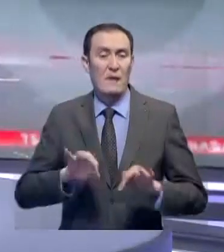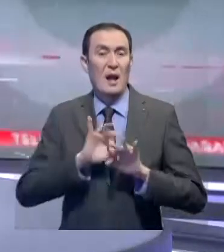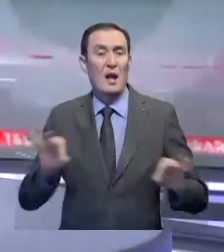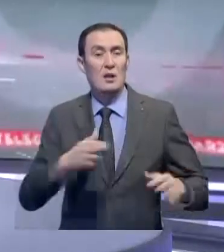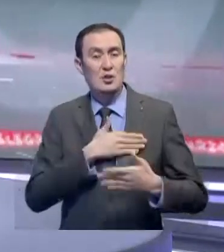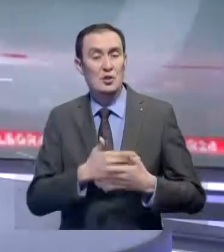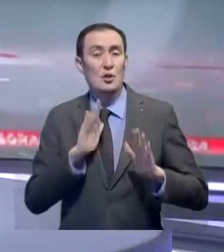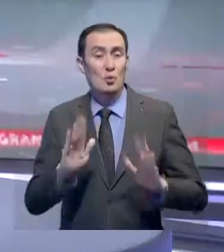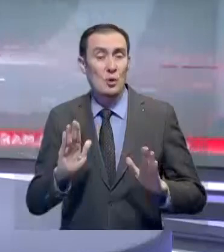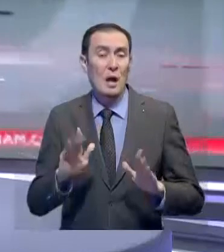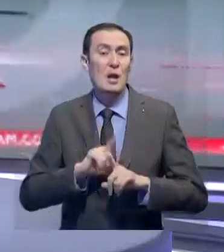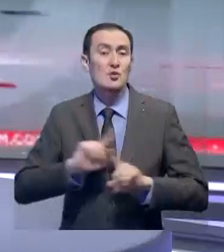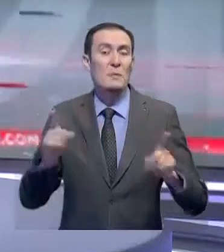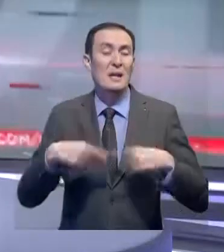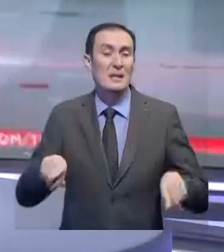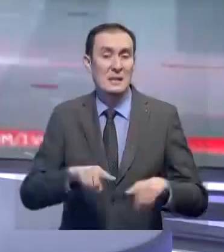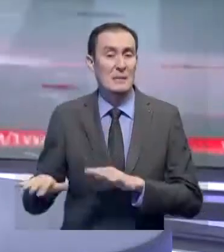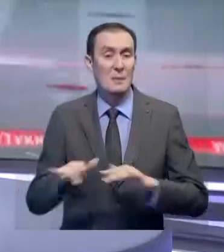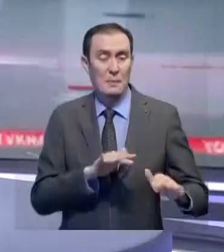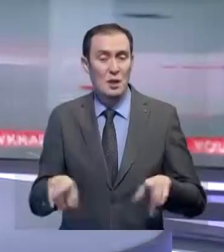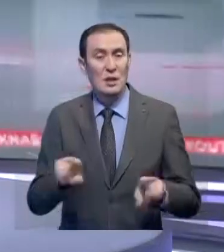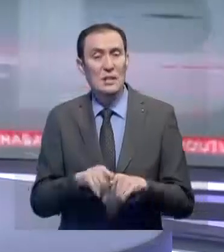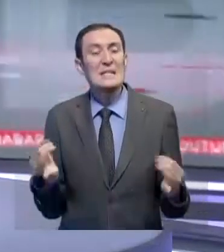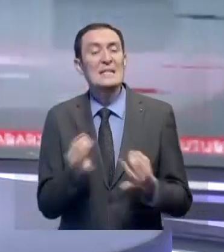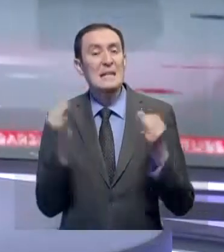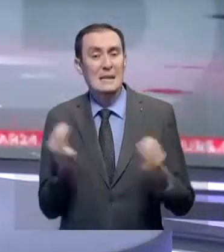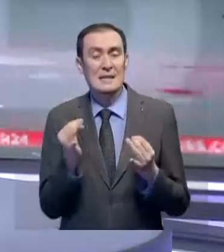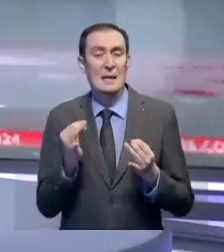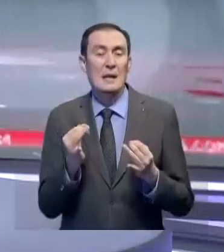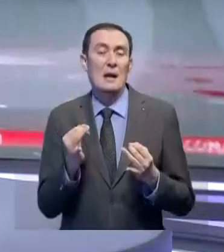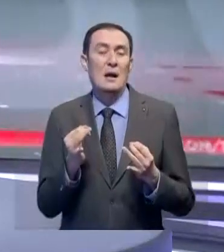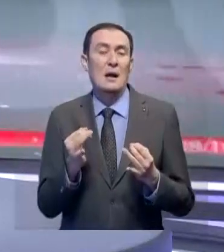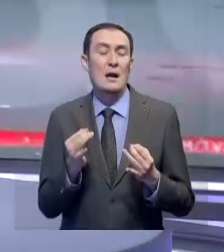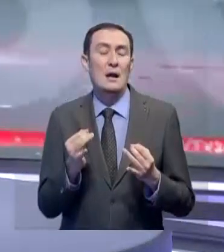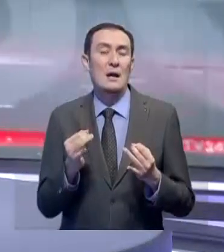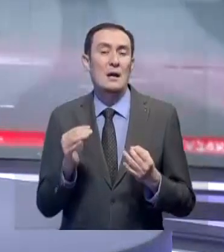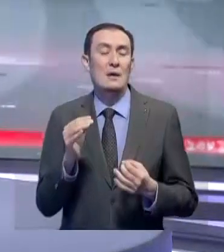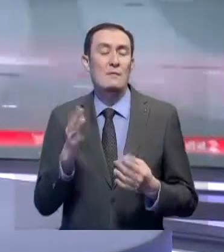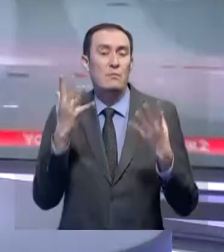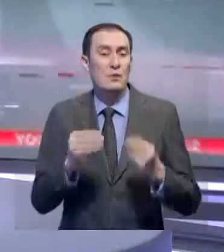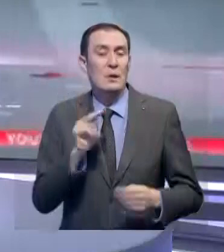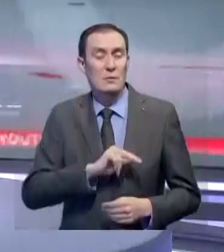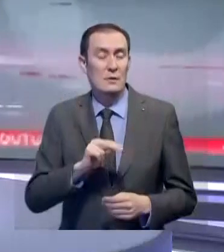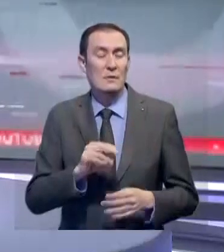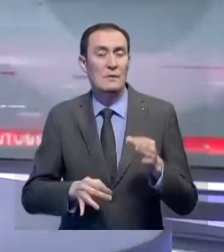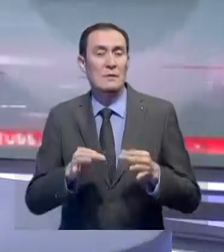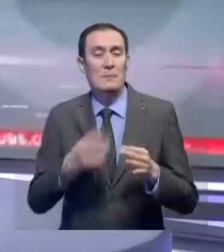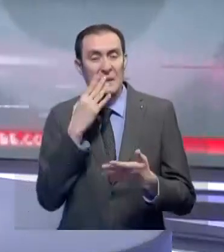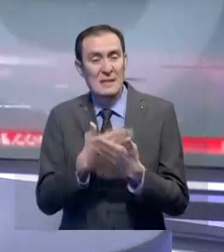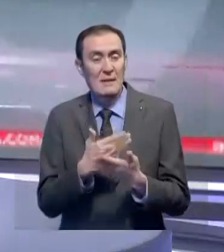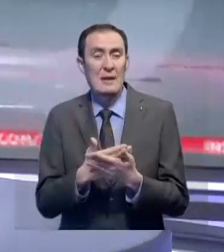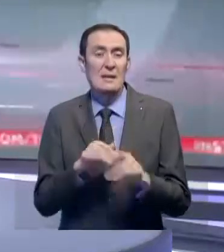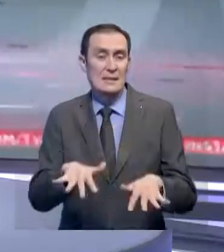Отличился он не только особенной организацией мероприятия, но и интересной постановкой о буднях студентов. Ее на суд зрителя